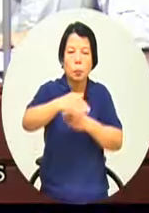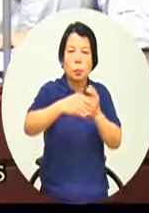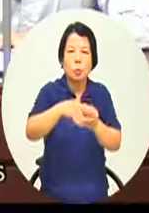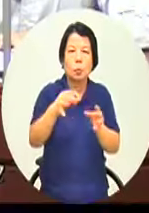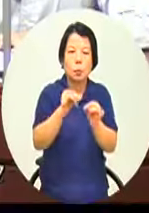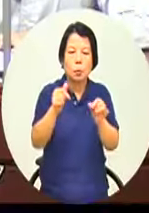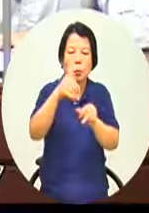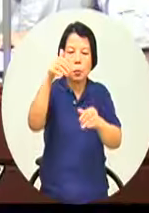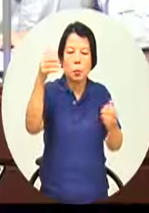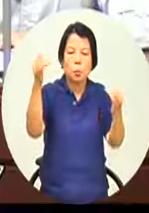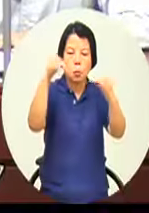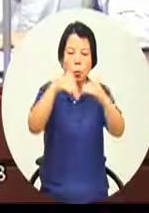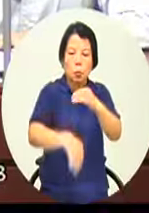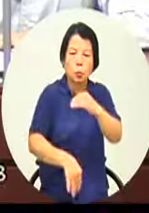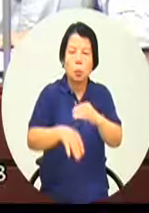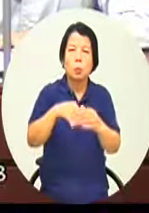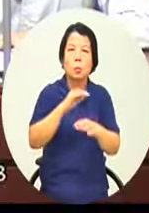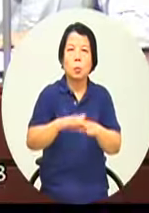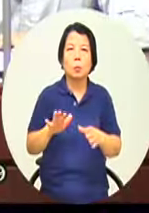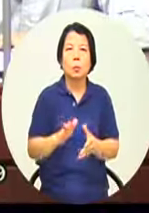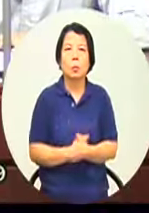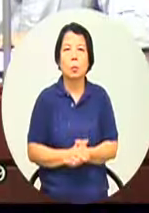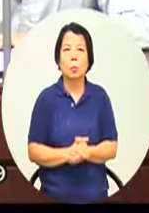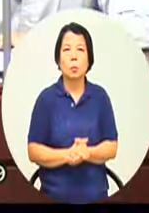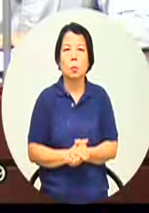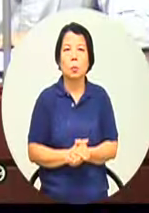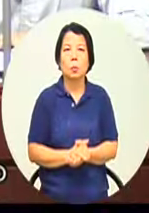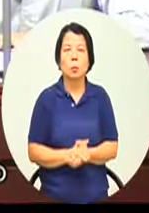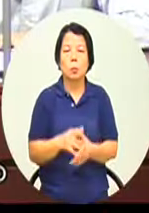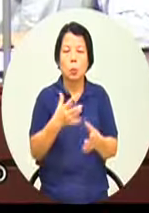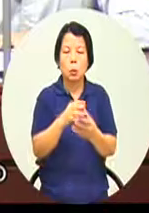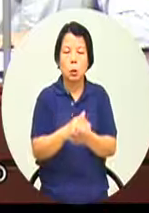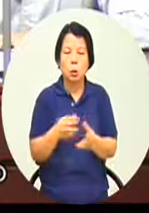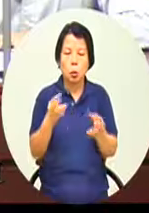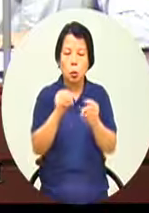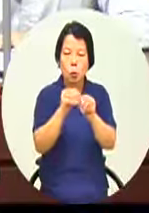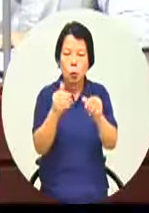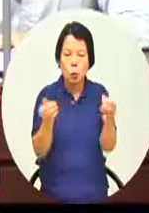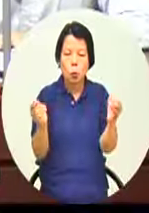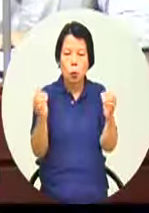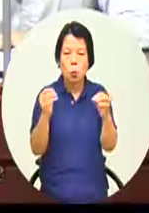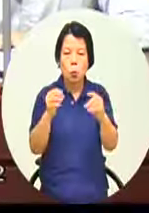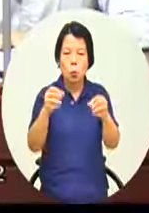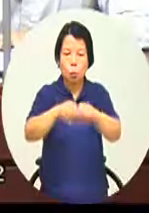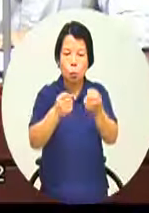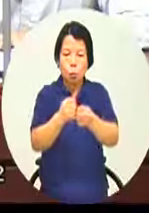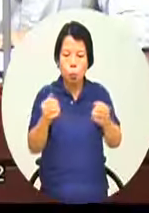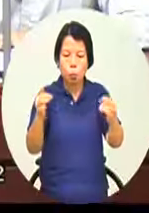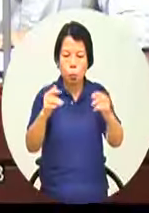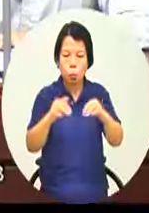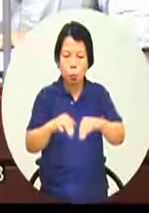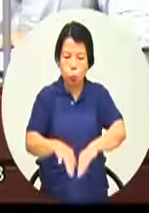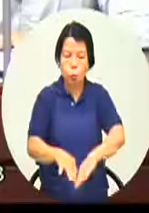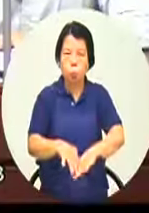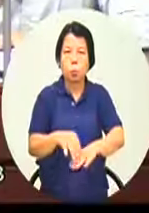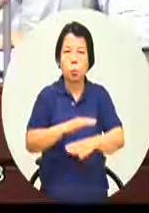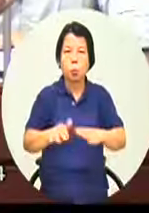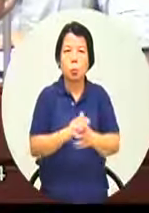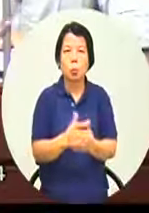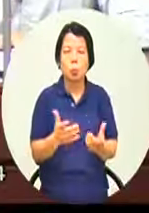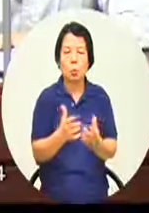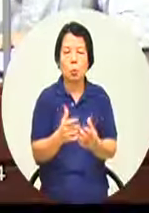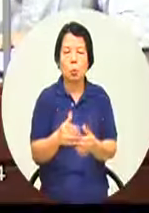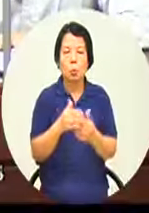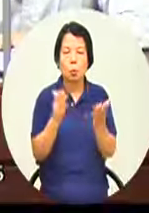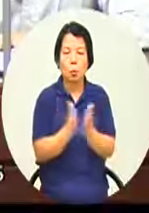下沉，那往下沉。这个部分就是会越来一个破坏点发生以后，它就会均部的全部